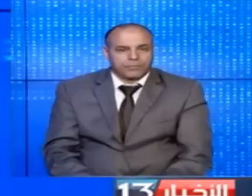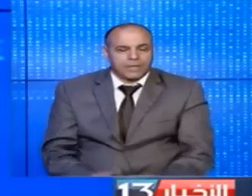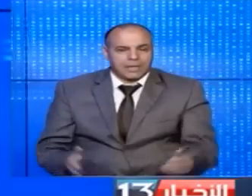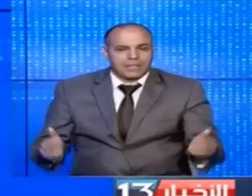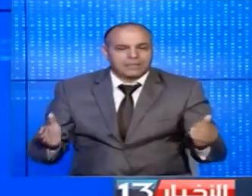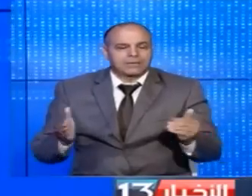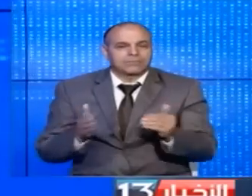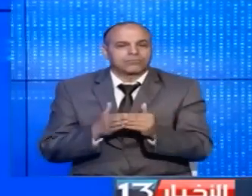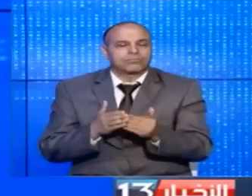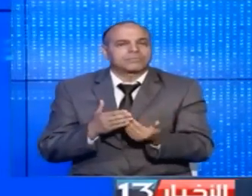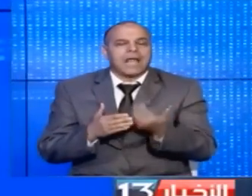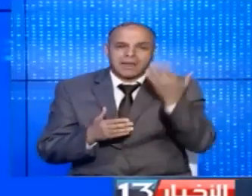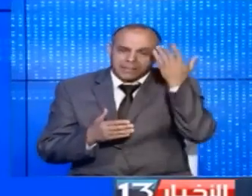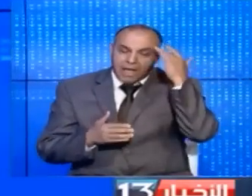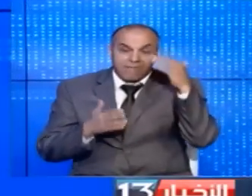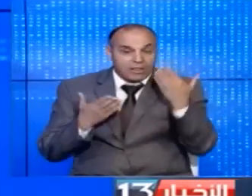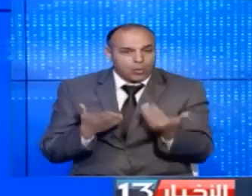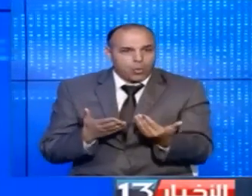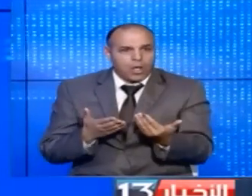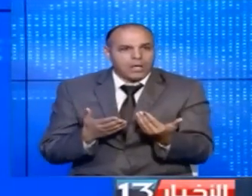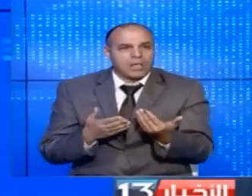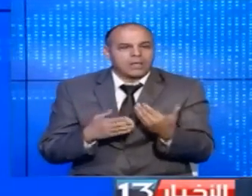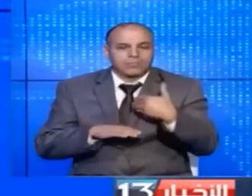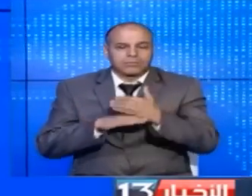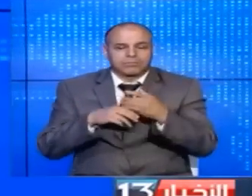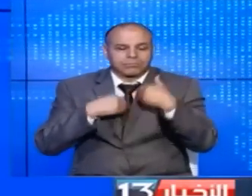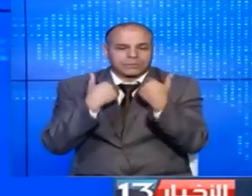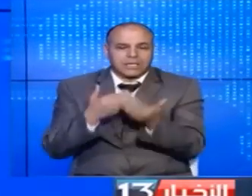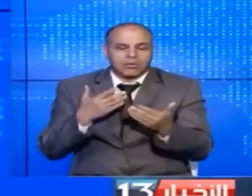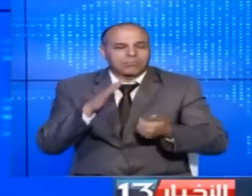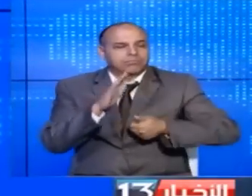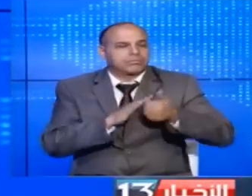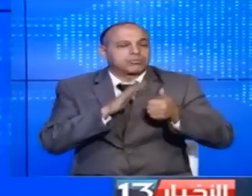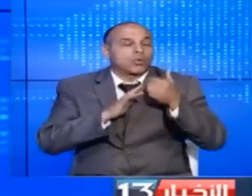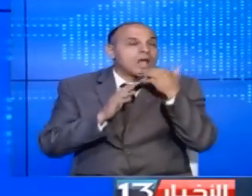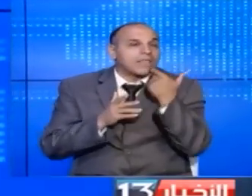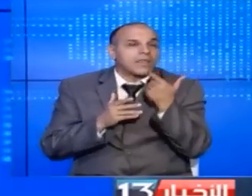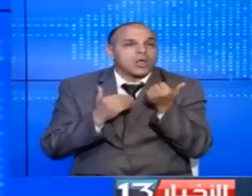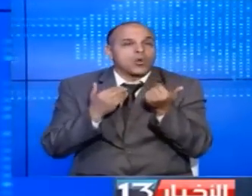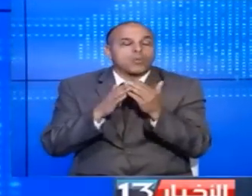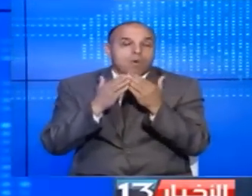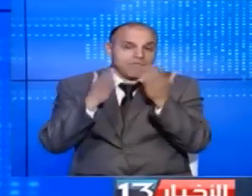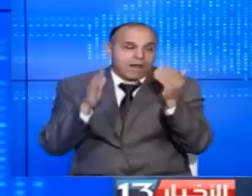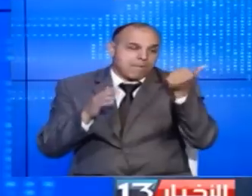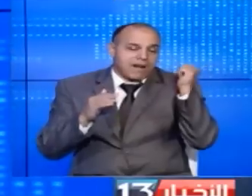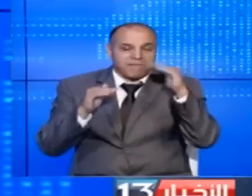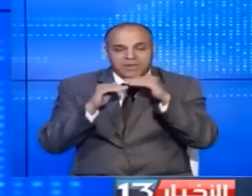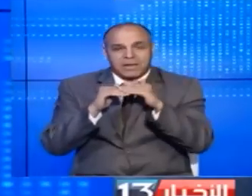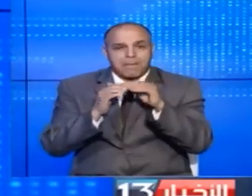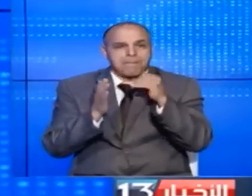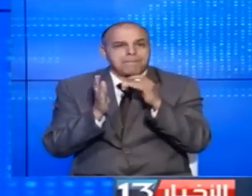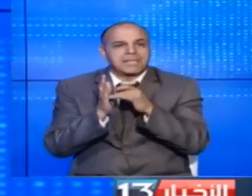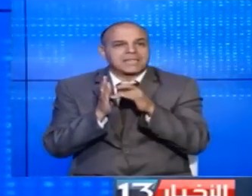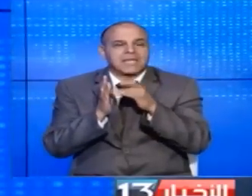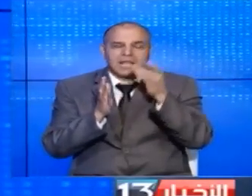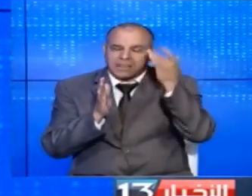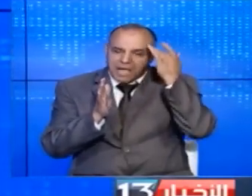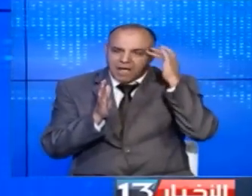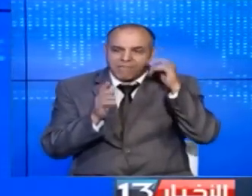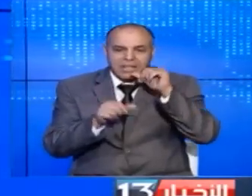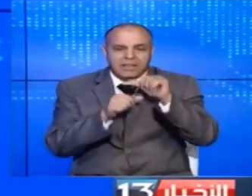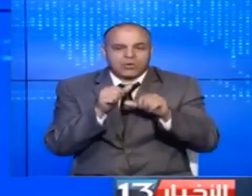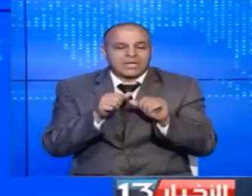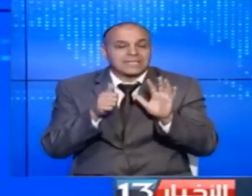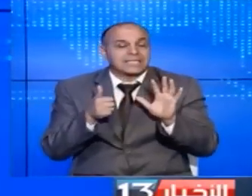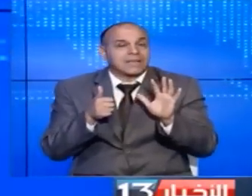ونختم بجديد الساحة الثقافية بتوزيع الجوائز على الفائزين. أسدل الستار ليلة أمس بمدينة الثقافة على الدورة